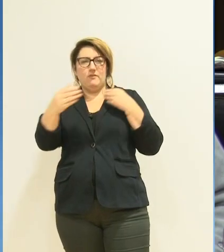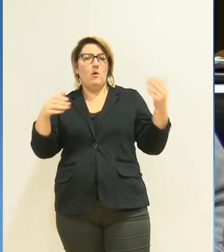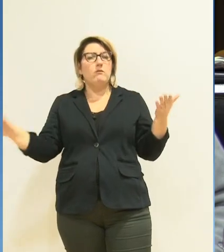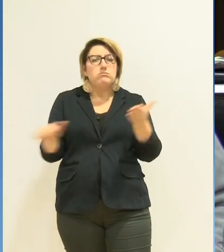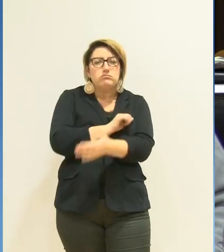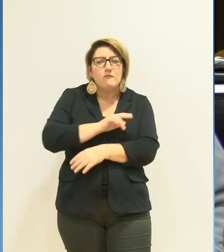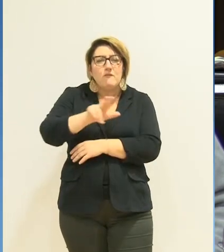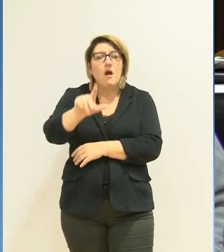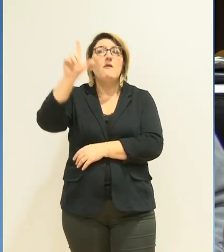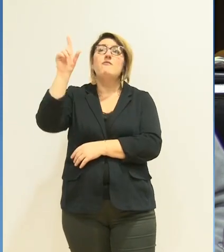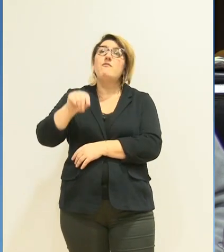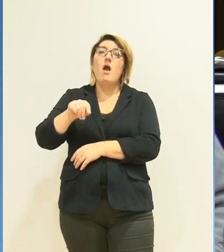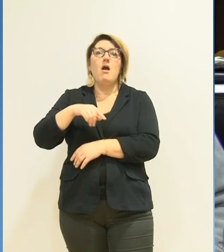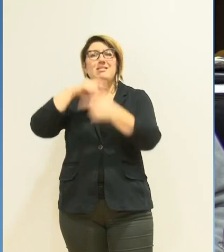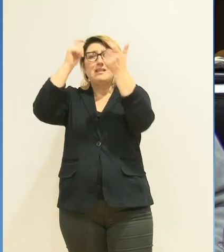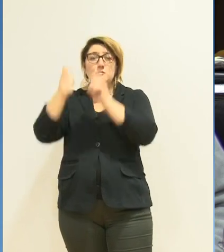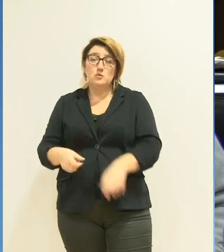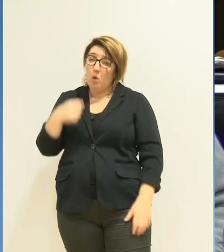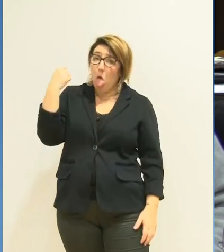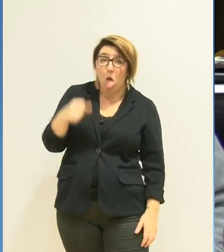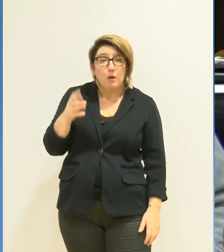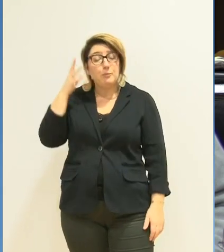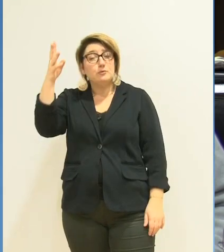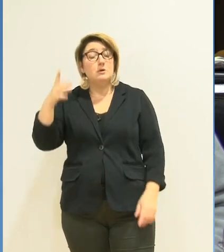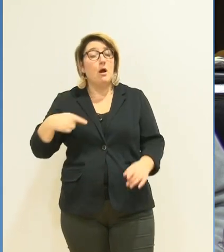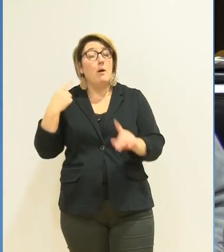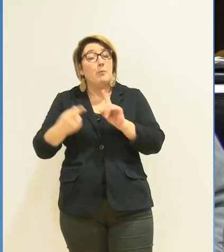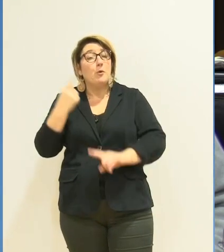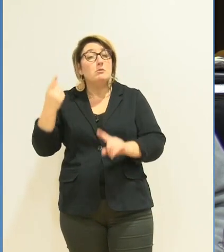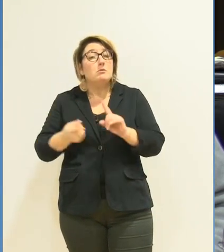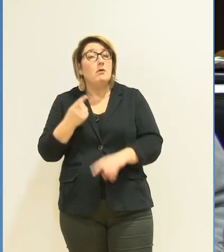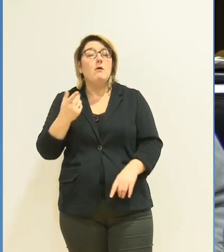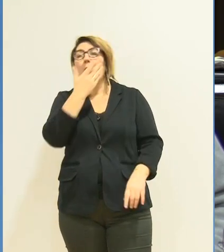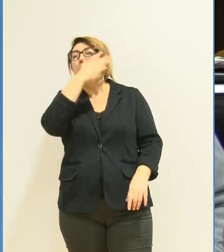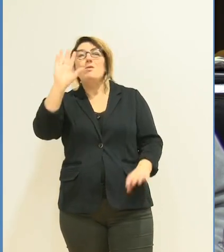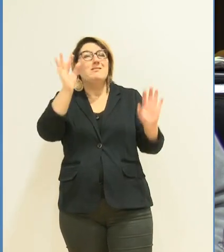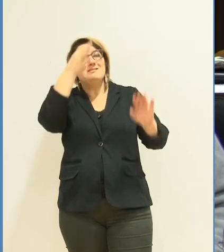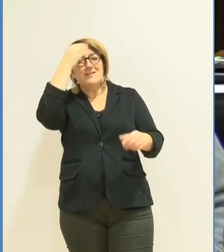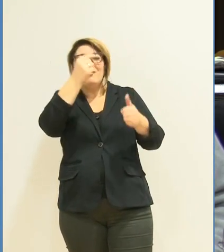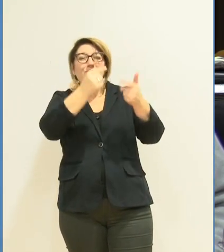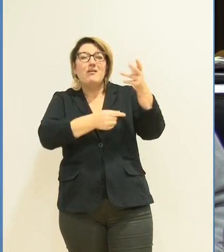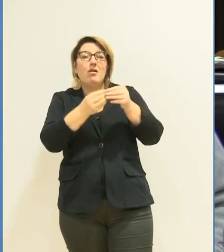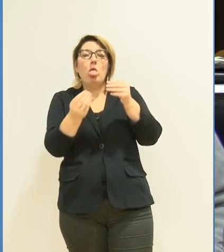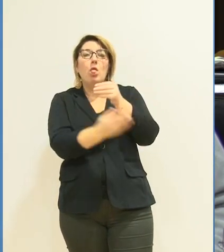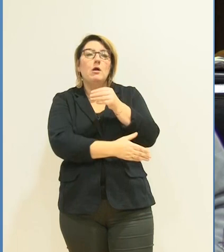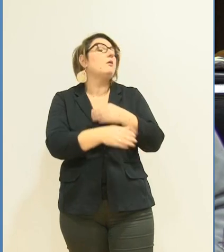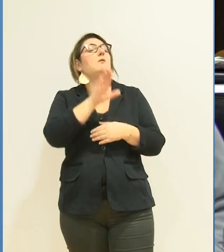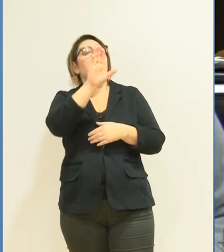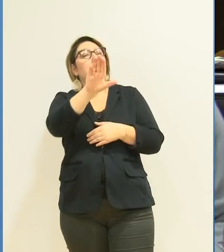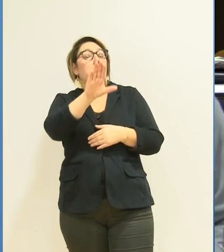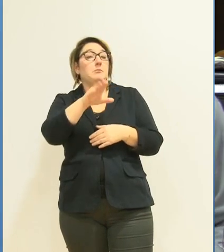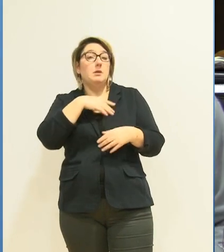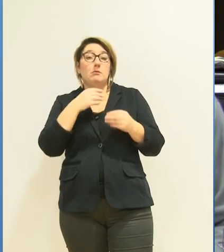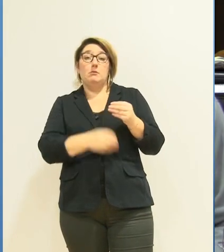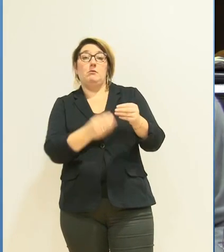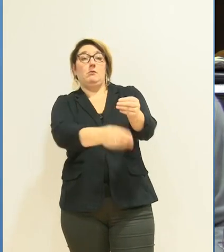démolition du vin est le seul projet ambitieux qui est inclus dans ce projet que vous faites fi finalement de toutes les autres initiatives comme vous le faites à longues heures d'intervention par ailleurs